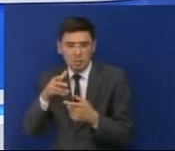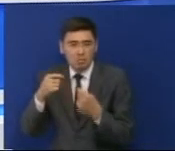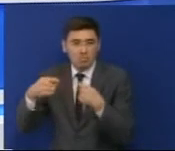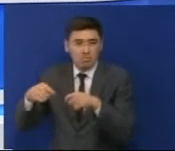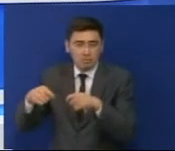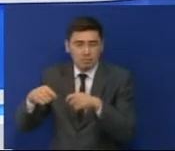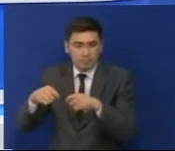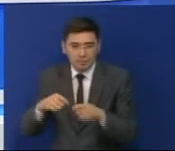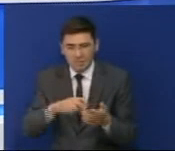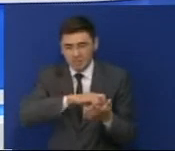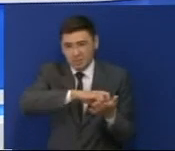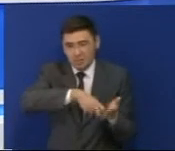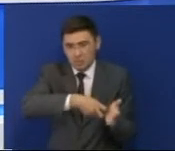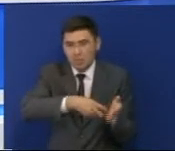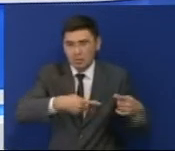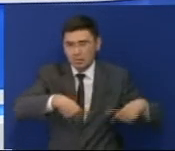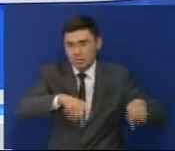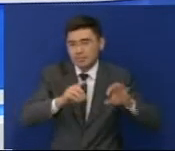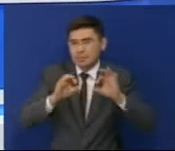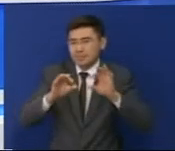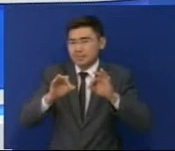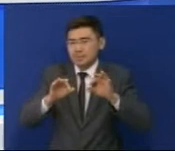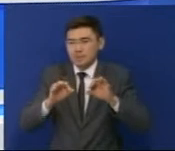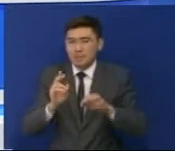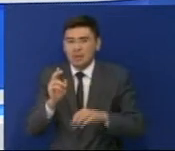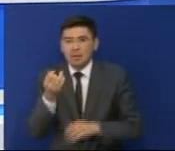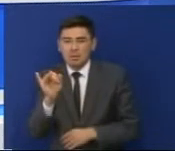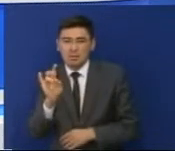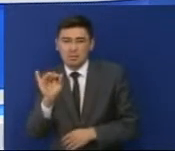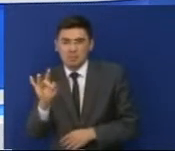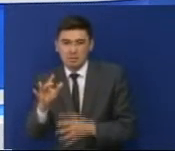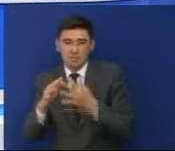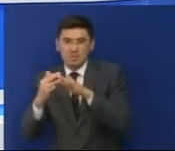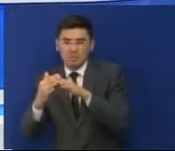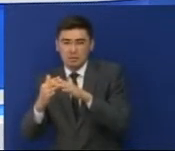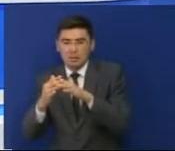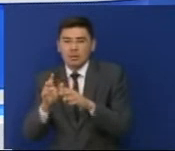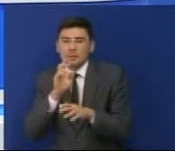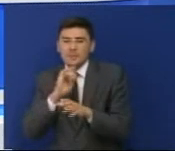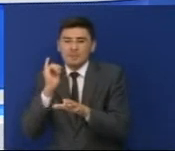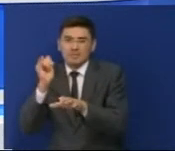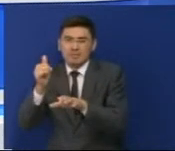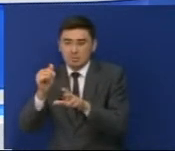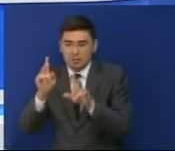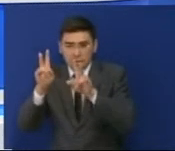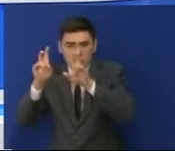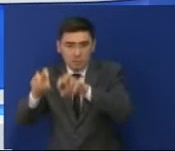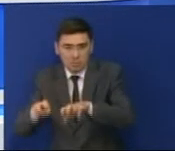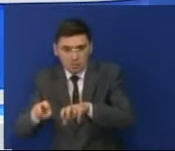кірістер басқармасы мамандарының айтуынша қалаға қарасты Қайнар ауылындағы жанар жағармай құю стансасын тексеру